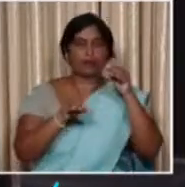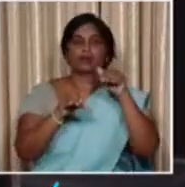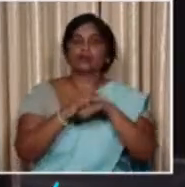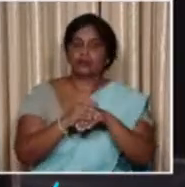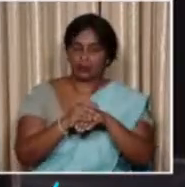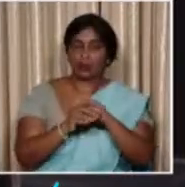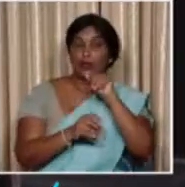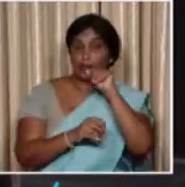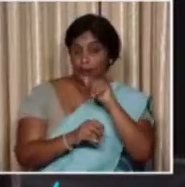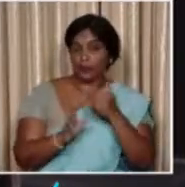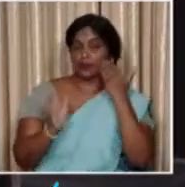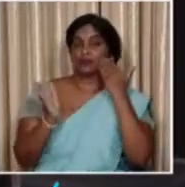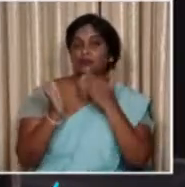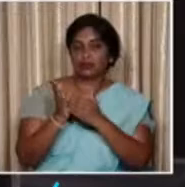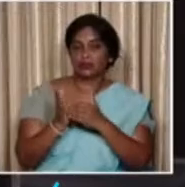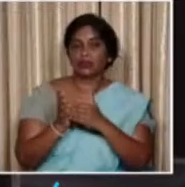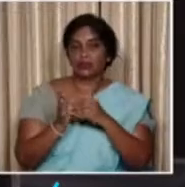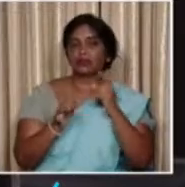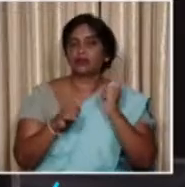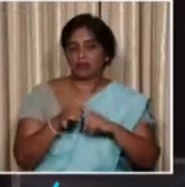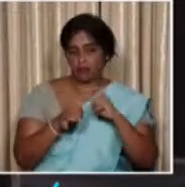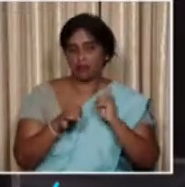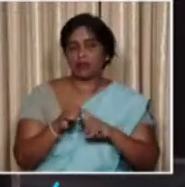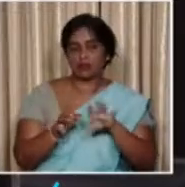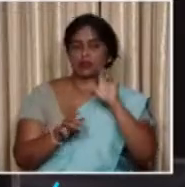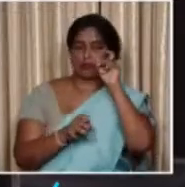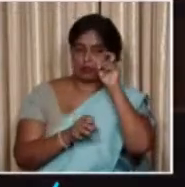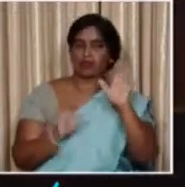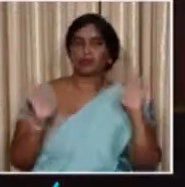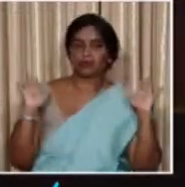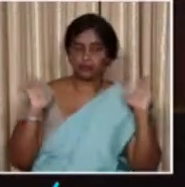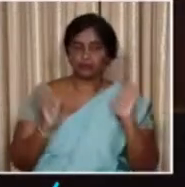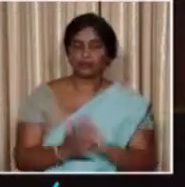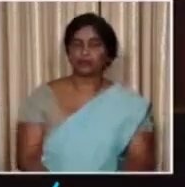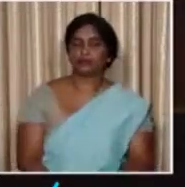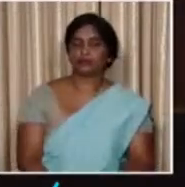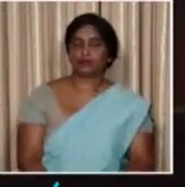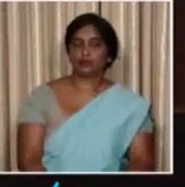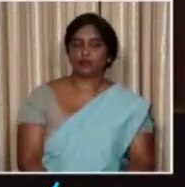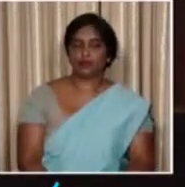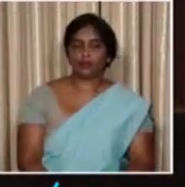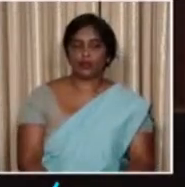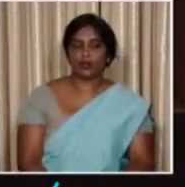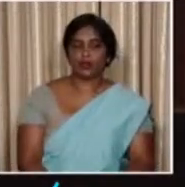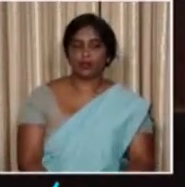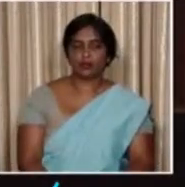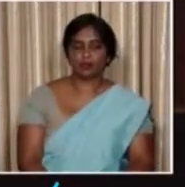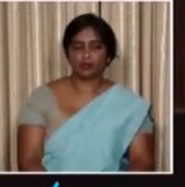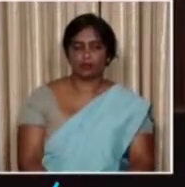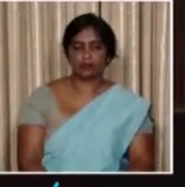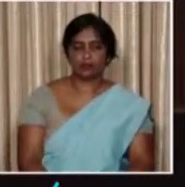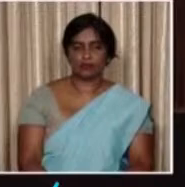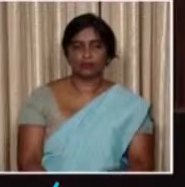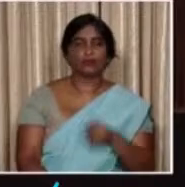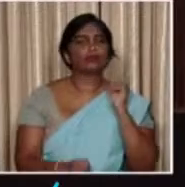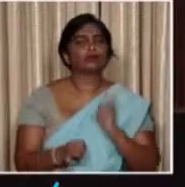වෙනුවෙන් අවංකව පෙනී හිටියත් මෙතන ප්‍රශ්නයක් තියෙනවා බලන්න හරි බොහොම ස්තුතියි ඔව් දැන්